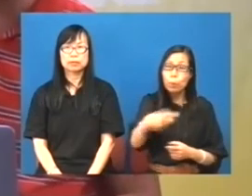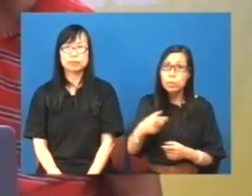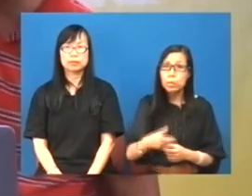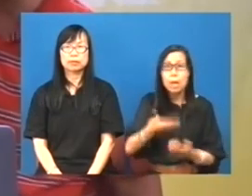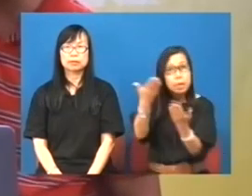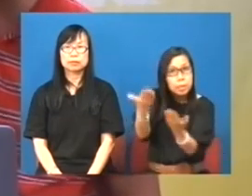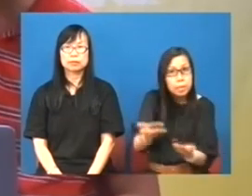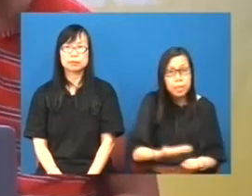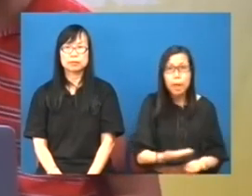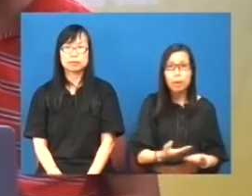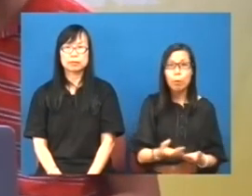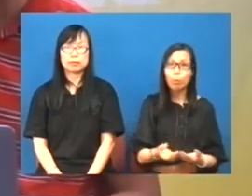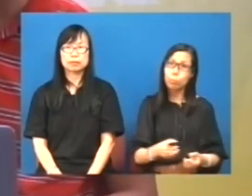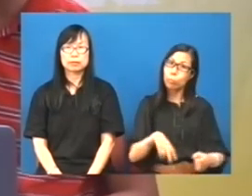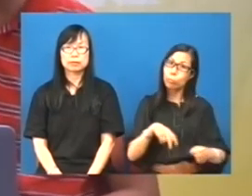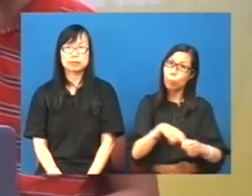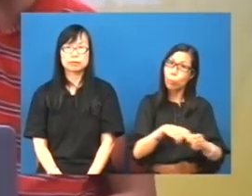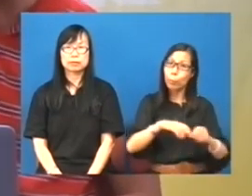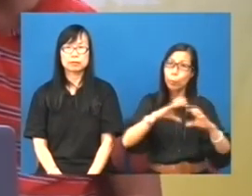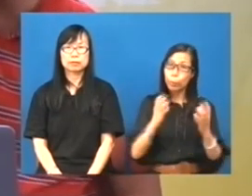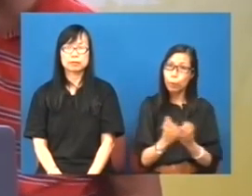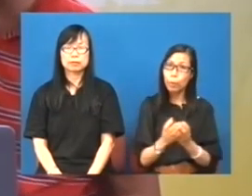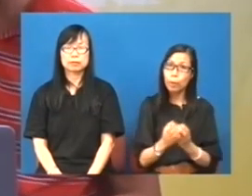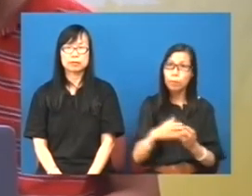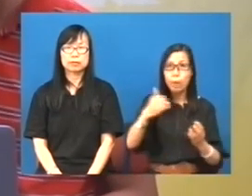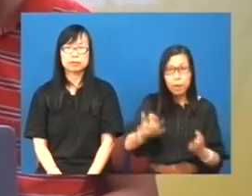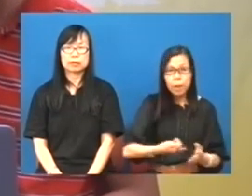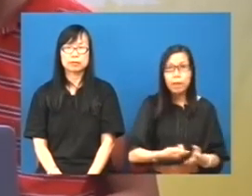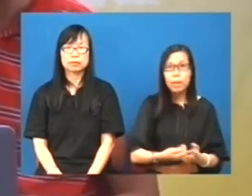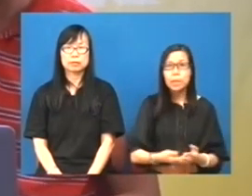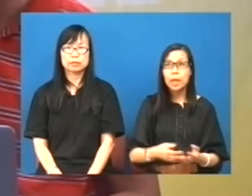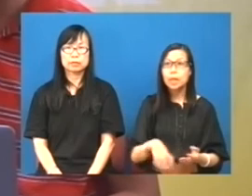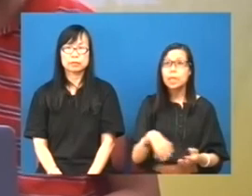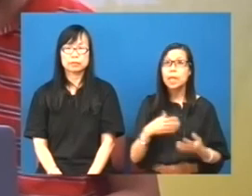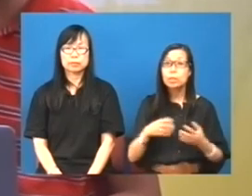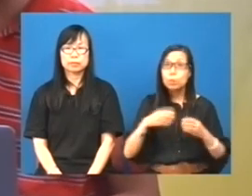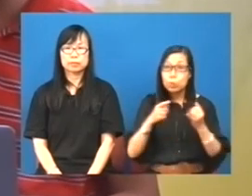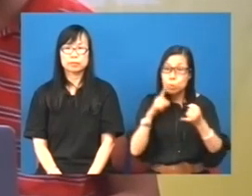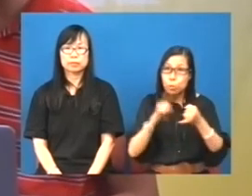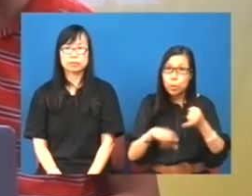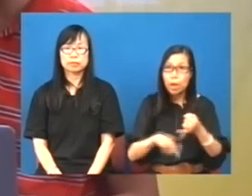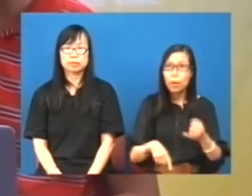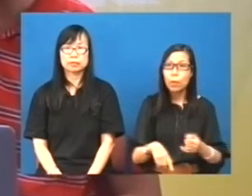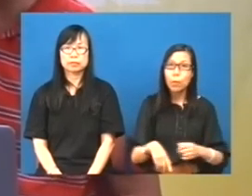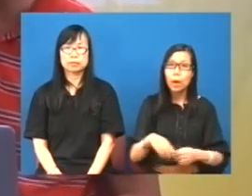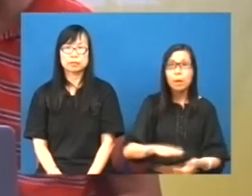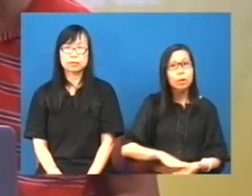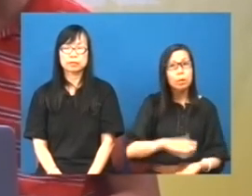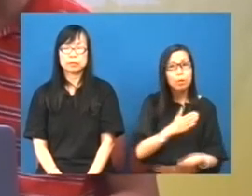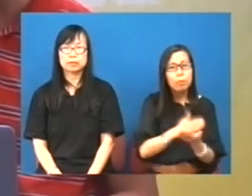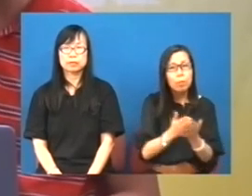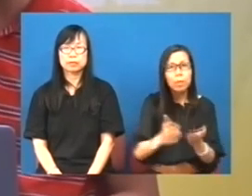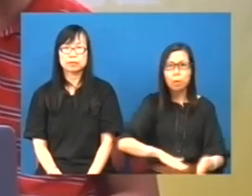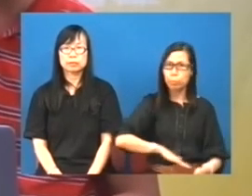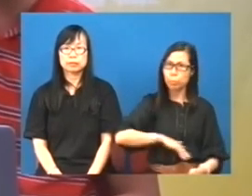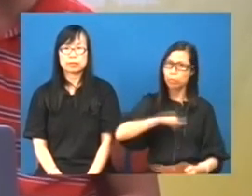但到來改來搞去就搞一個大頭髮結果搞這些比賽其實是露自己設施不足設施不合規格